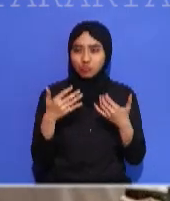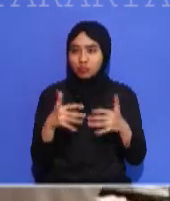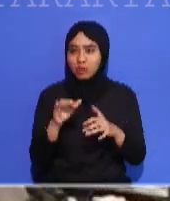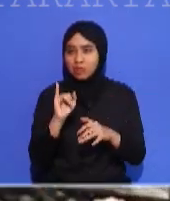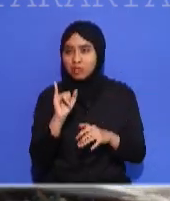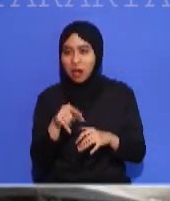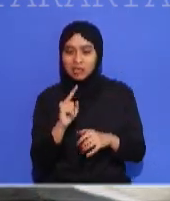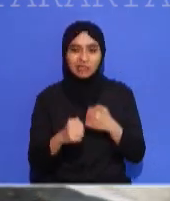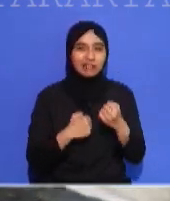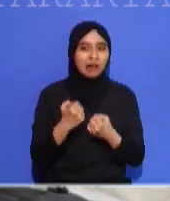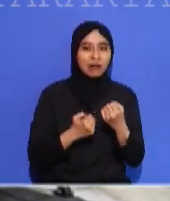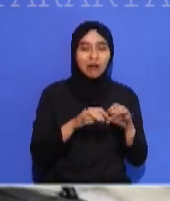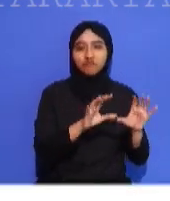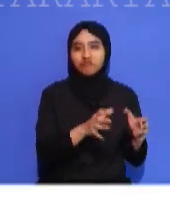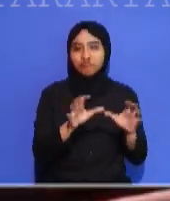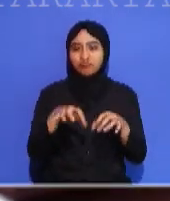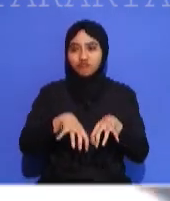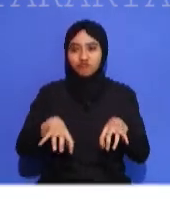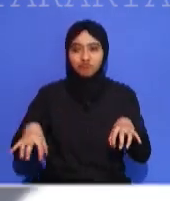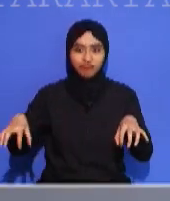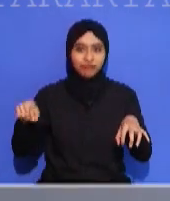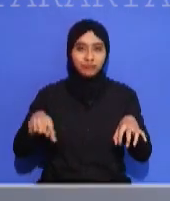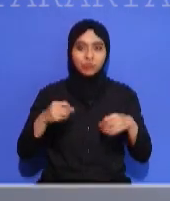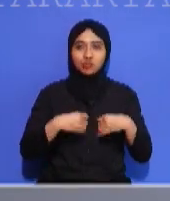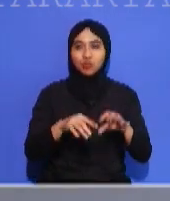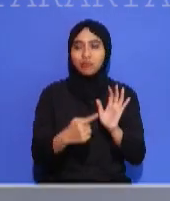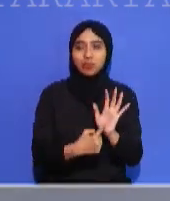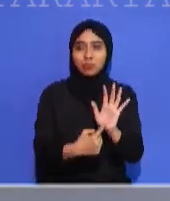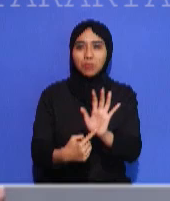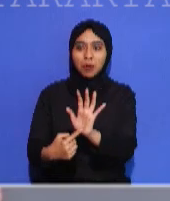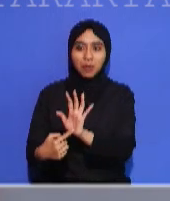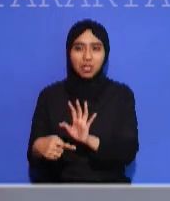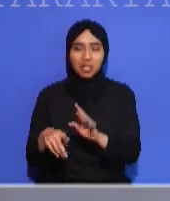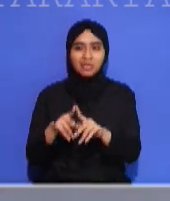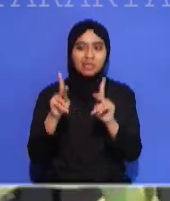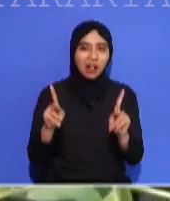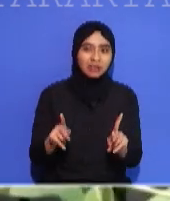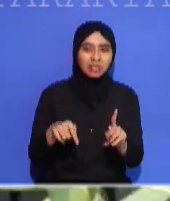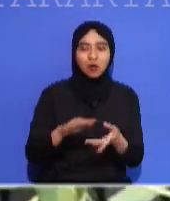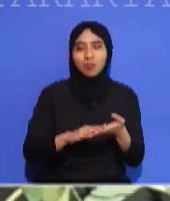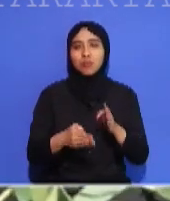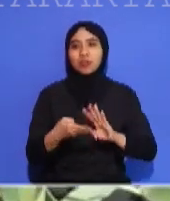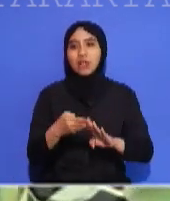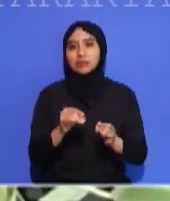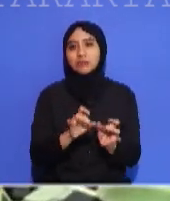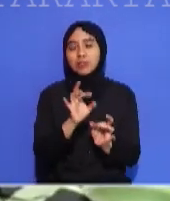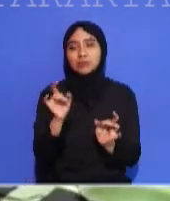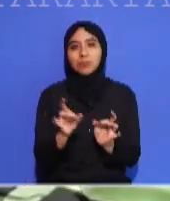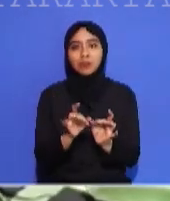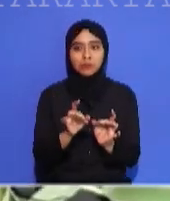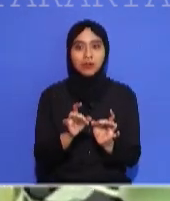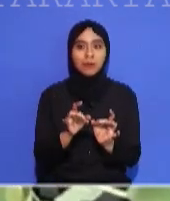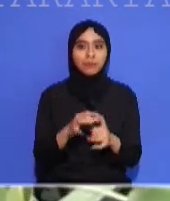komunitas dan kios produk berkelanjutan dan berbagai instalasi seni karya berbagai komunitas diantaranya komunitas